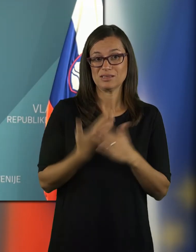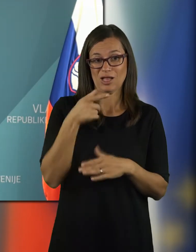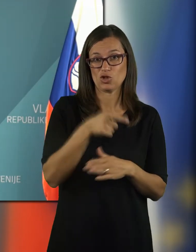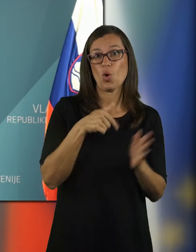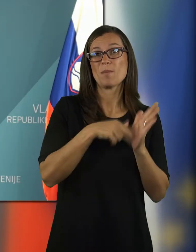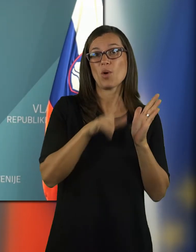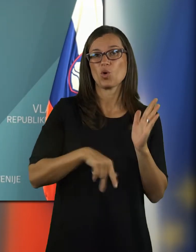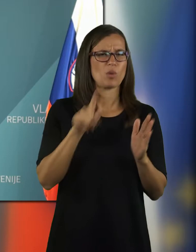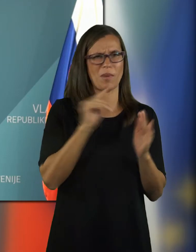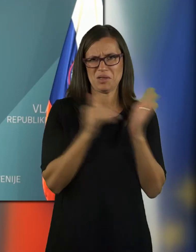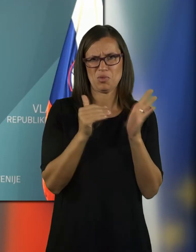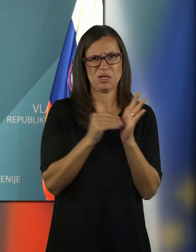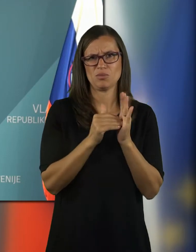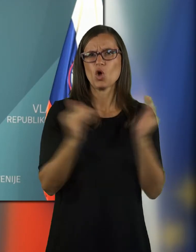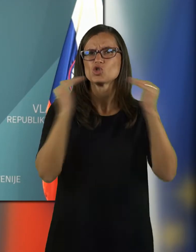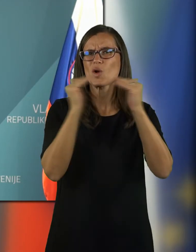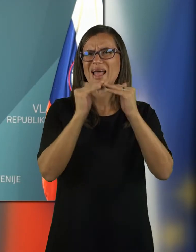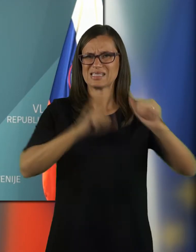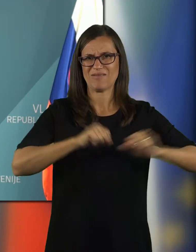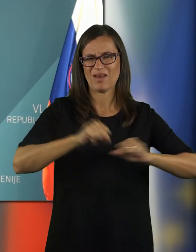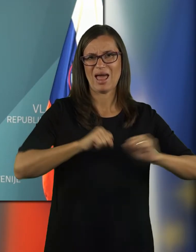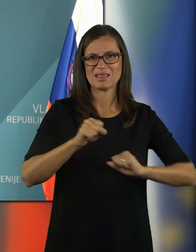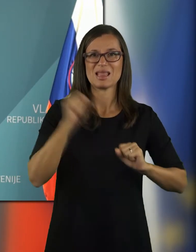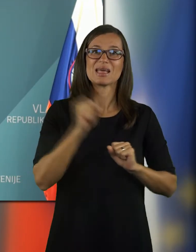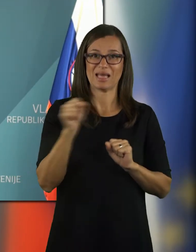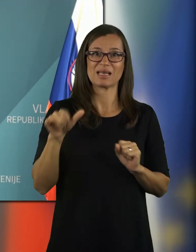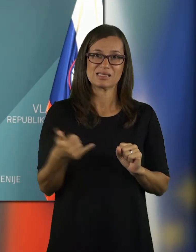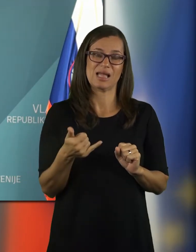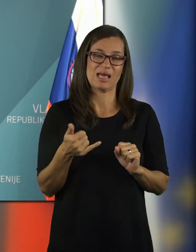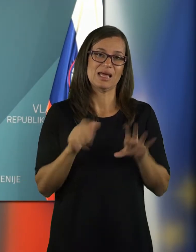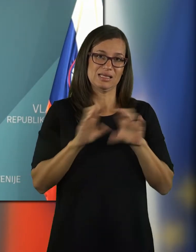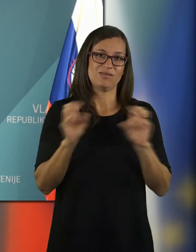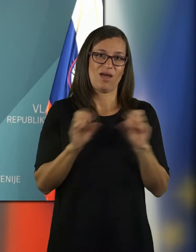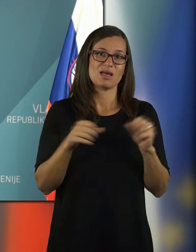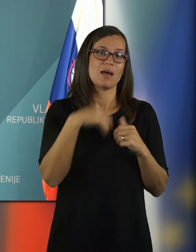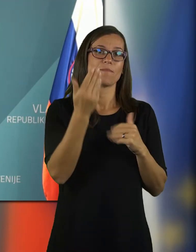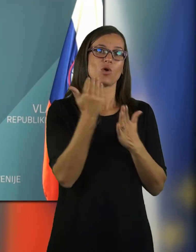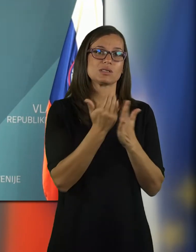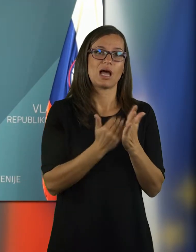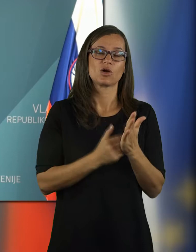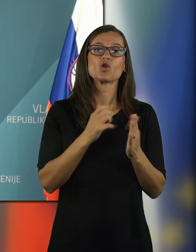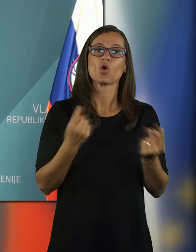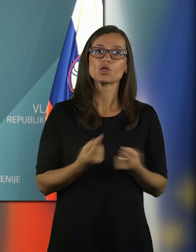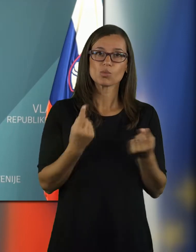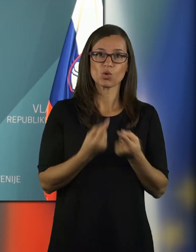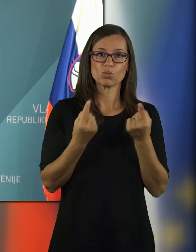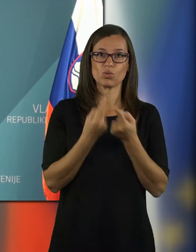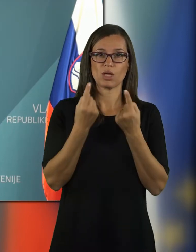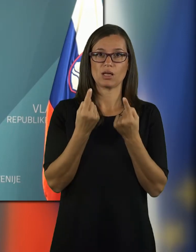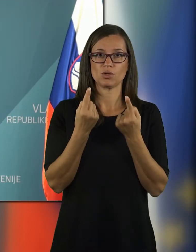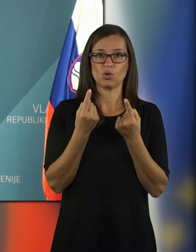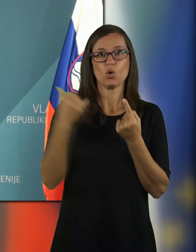pa ni potrebno soglasje vlade, ker se pač izvaja po zakonu o